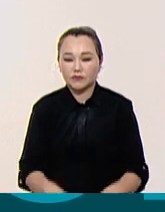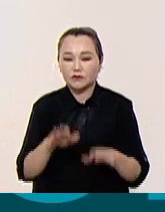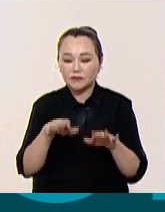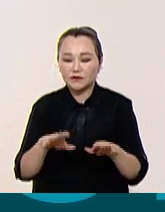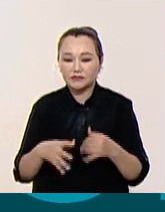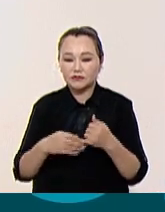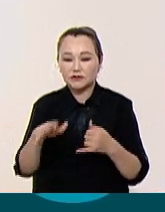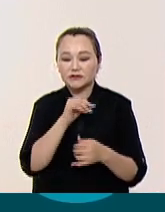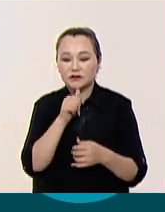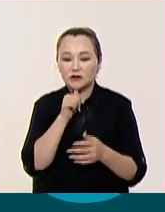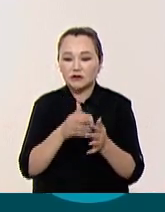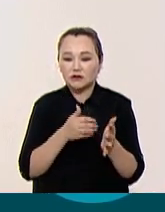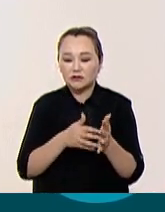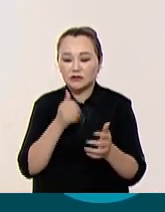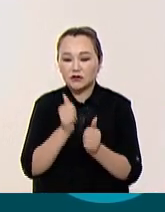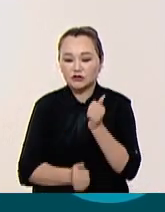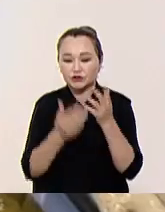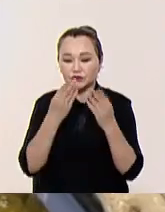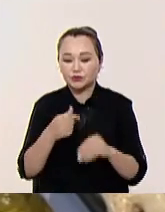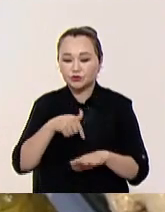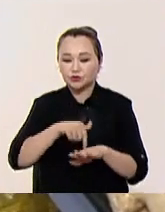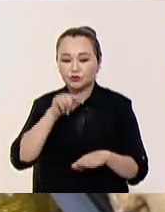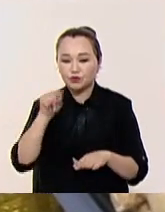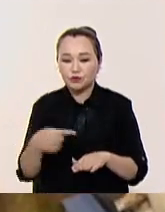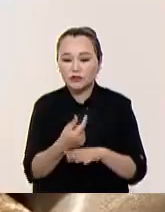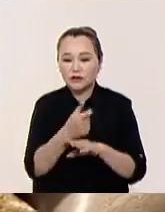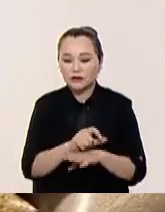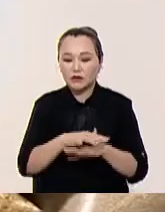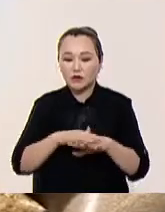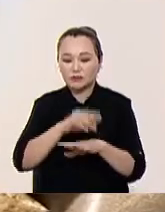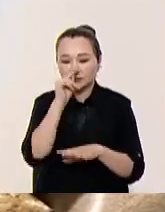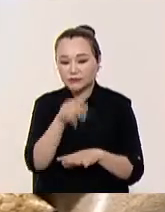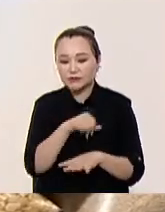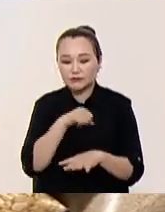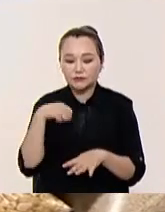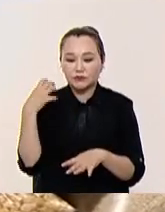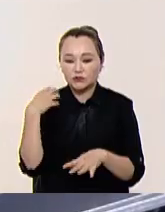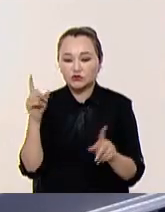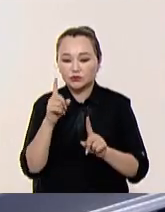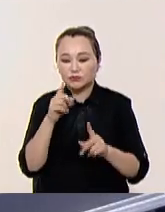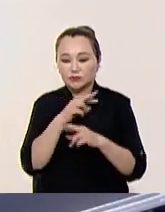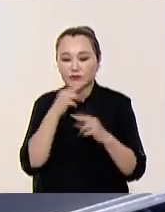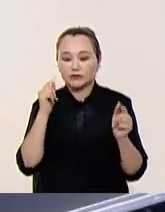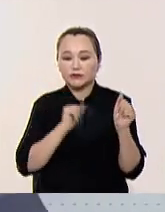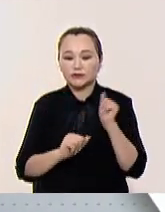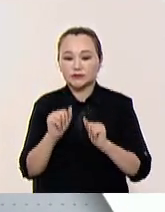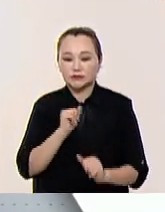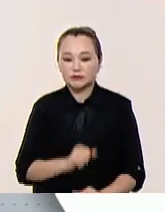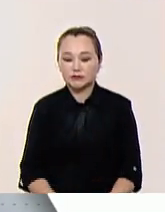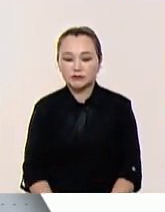Өңірлерде қант тапшылығы күннен күнге сезіліп келеді. Бұған дейін халықтың өзін кінәлаған шенеуніктер енді неде бақталады?